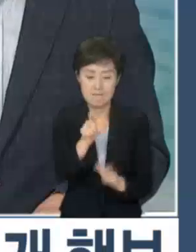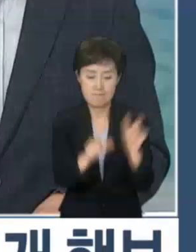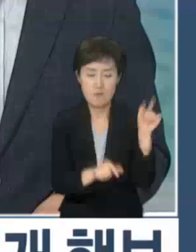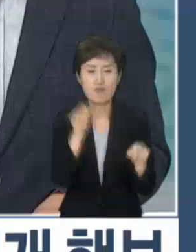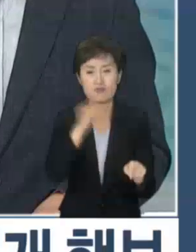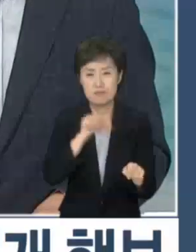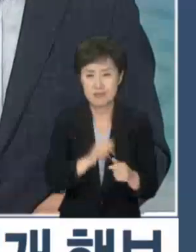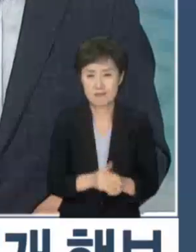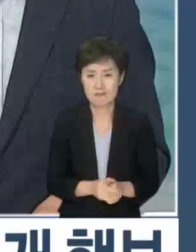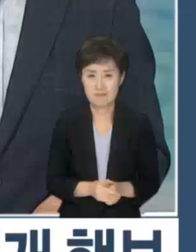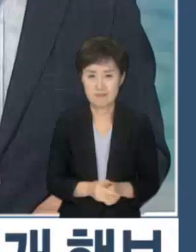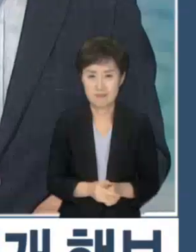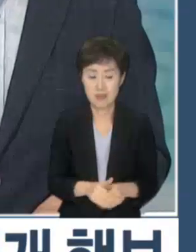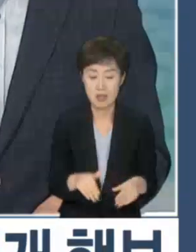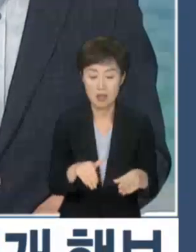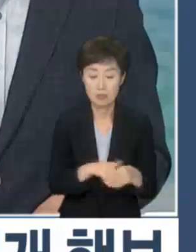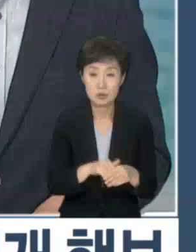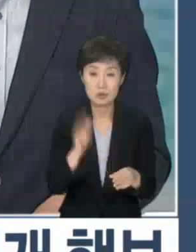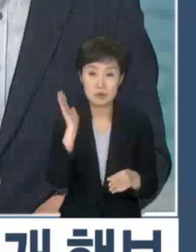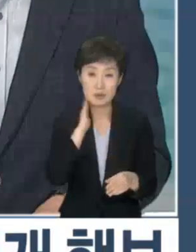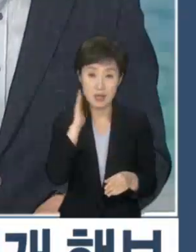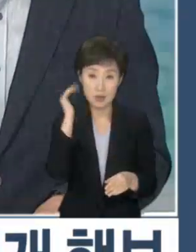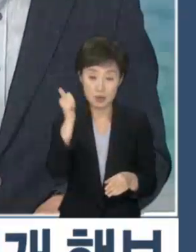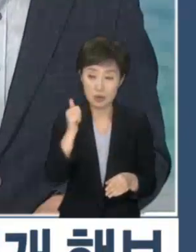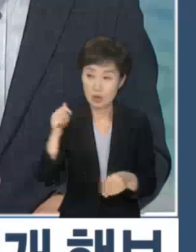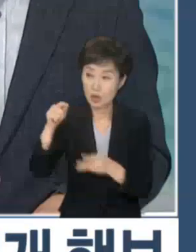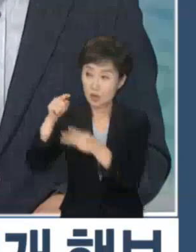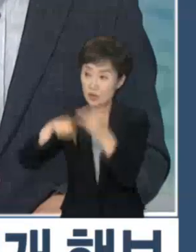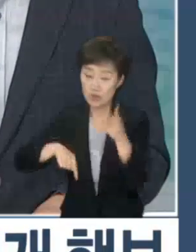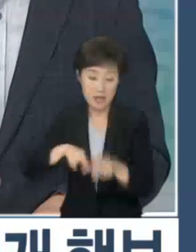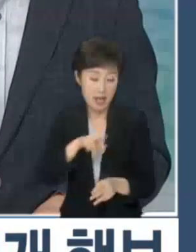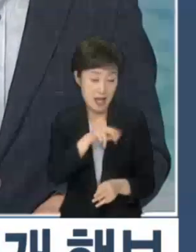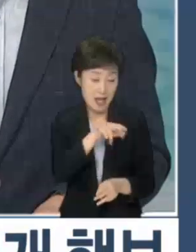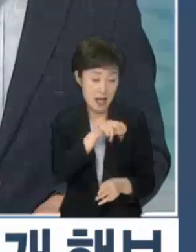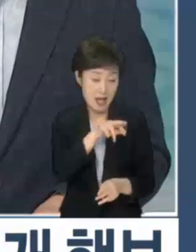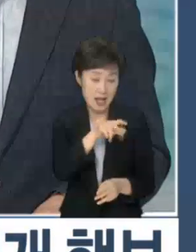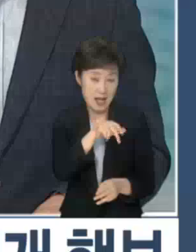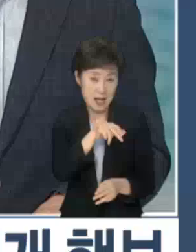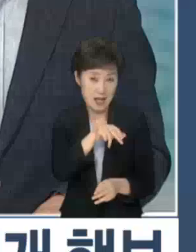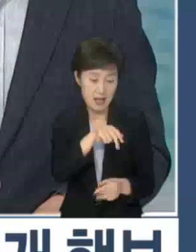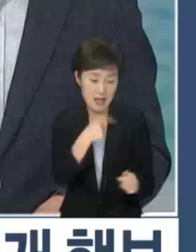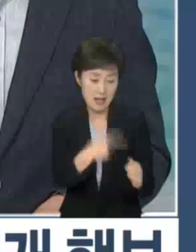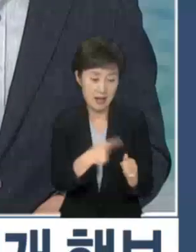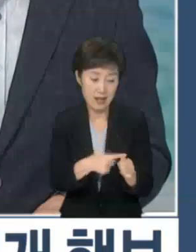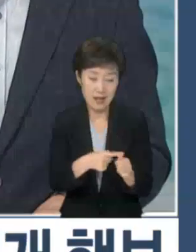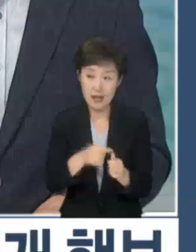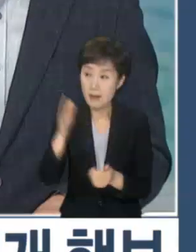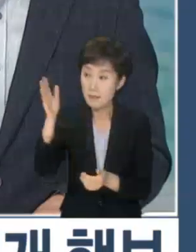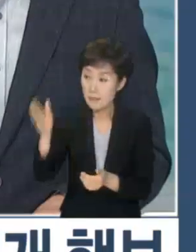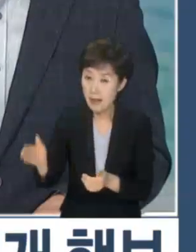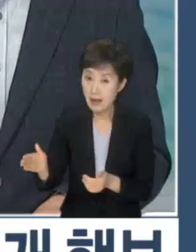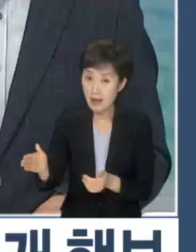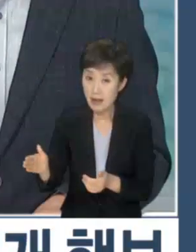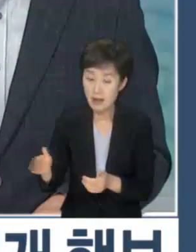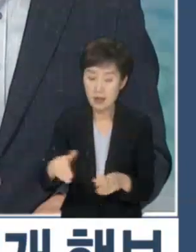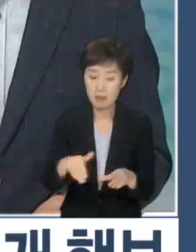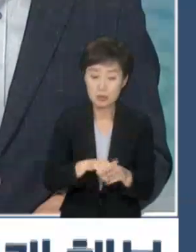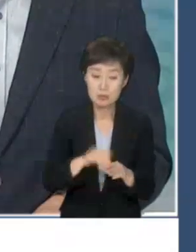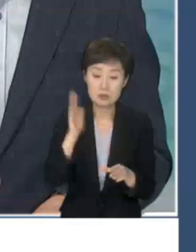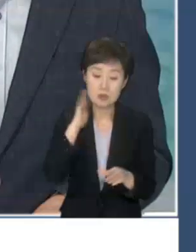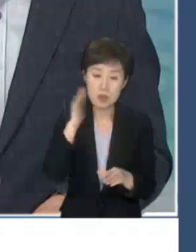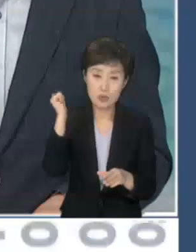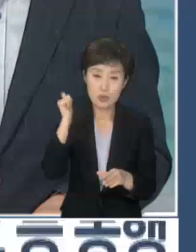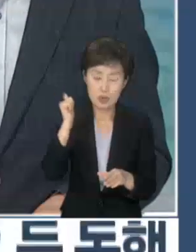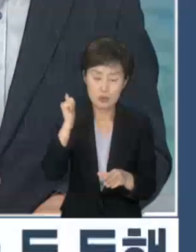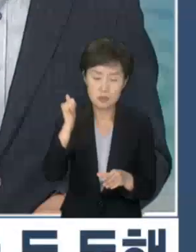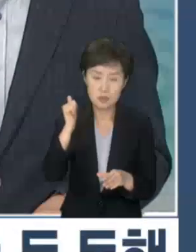하는데 문재인 대통령에 대해서 윤석열 대통령이 정치적 공격만 하지 않으면 문재인 대통령이 먼저